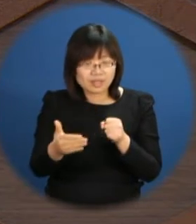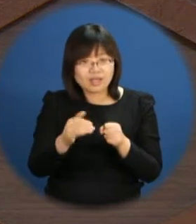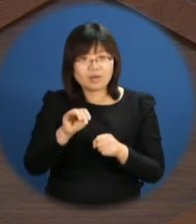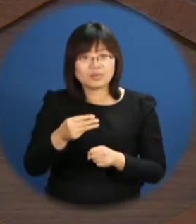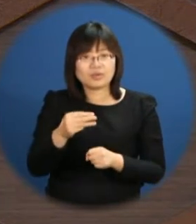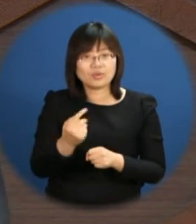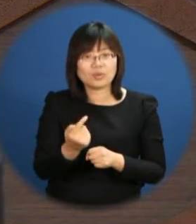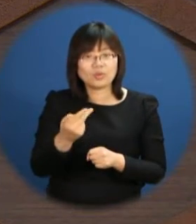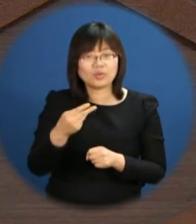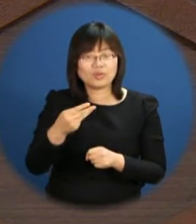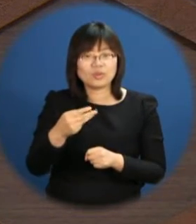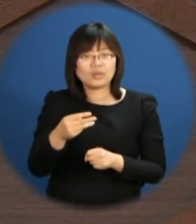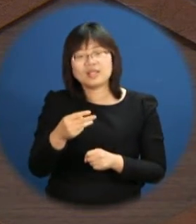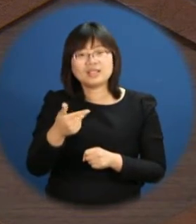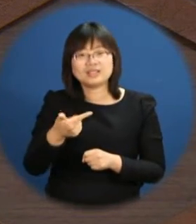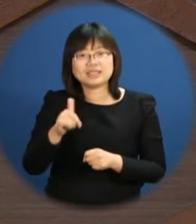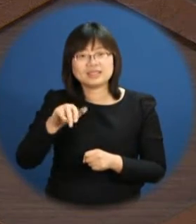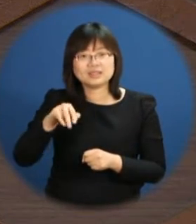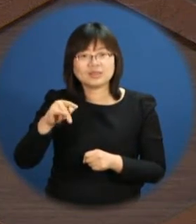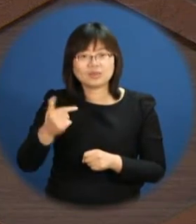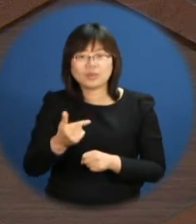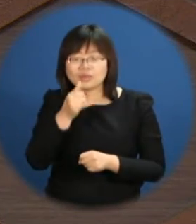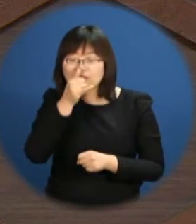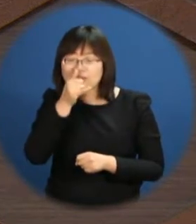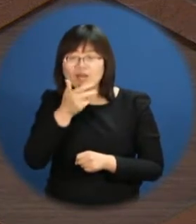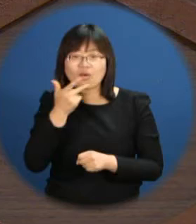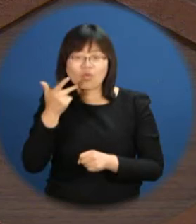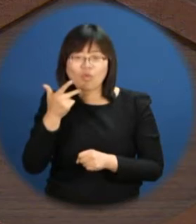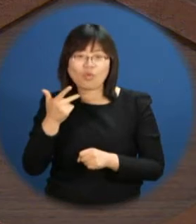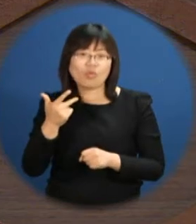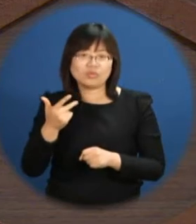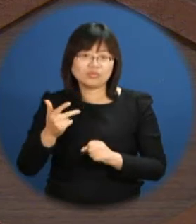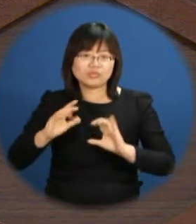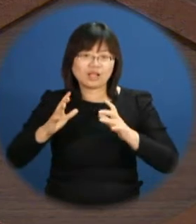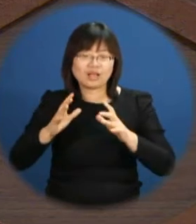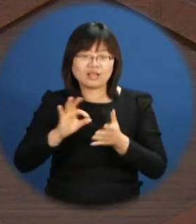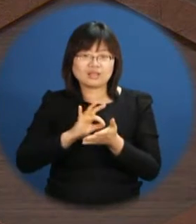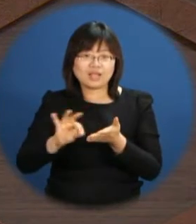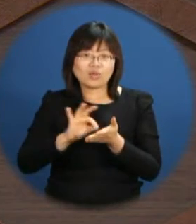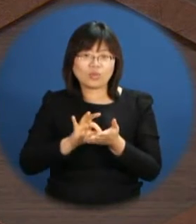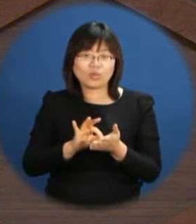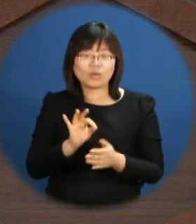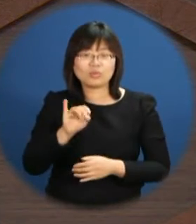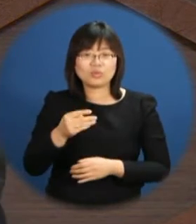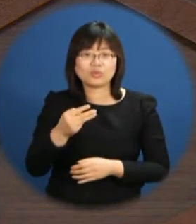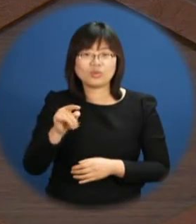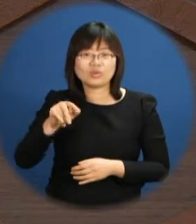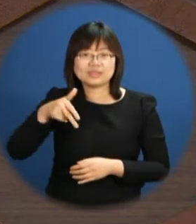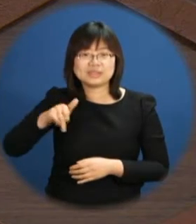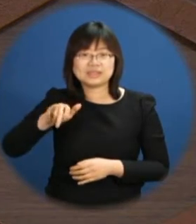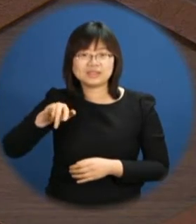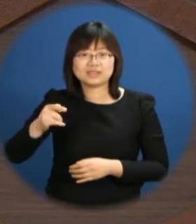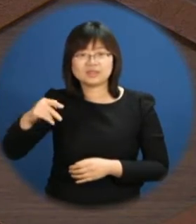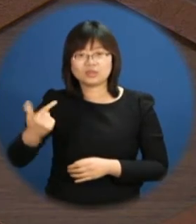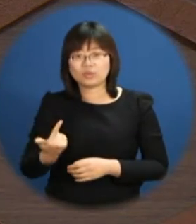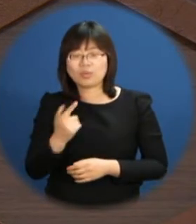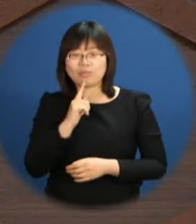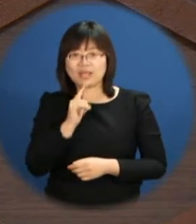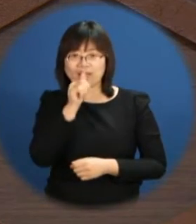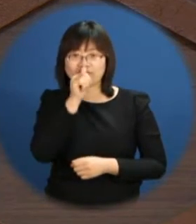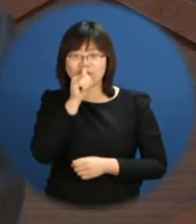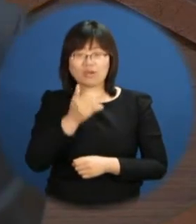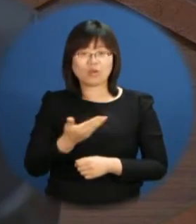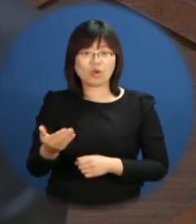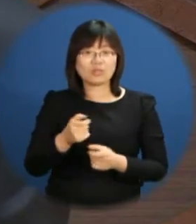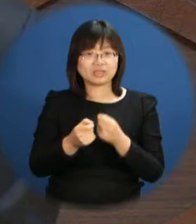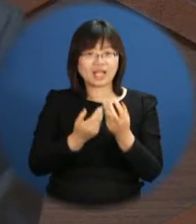그렇게 했었는데 영어권에서는 그냥 브로치 스톤 이렇게 방문합니다 여러분 우리가 탄다는 거 예를